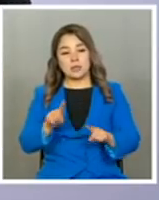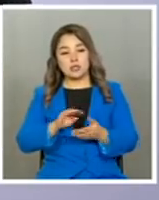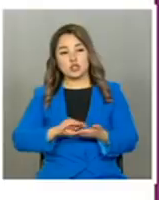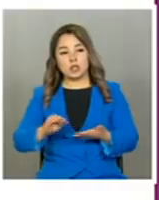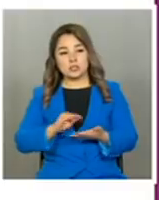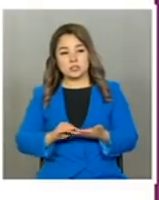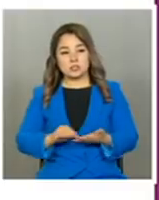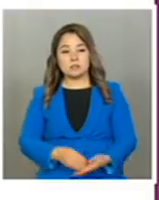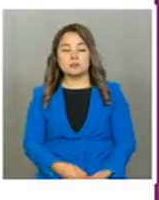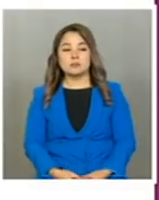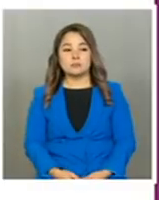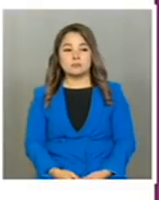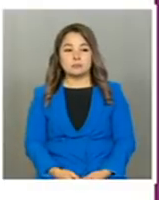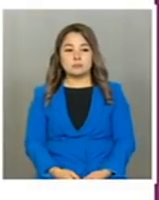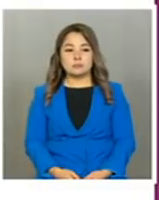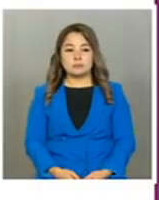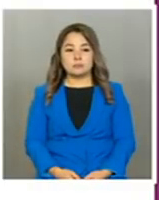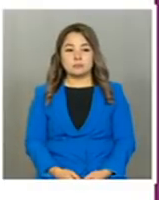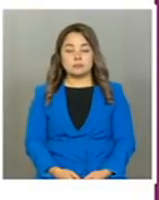жазыңыздар.